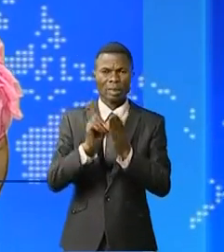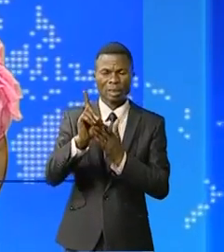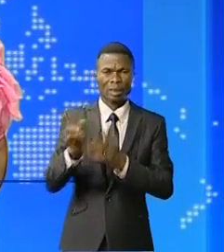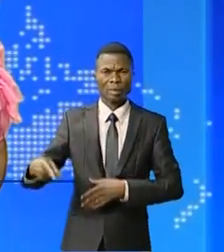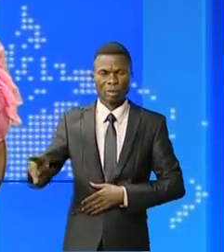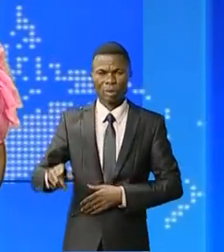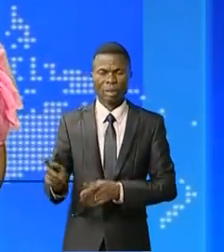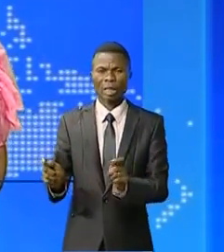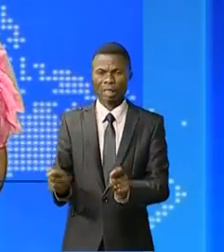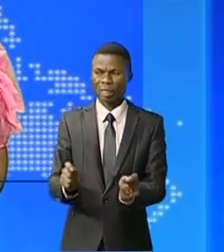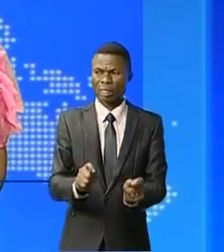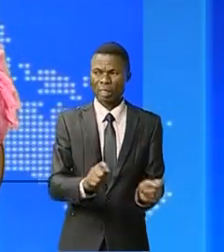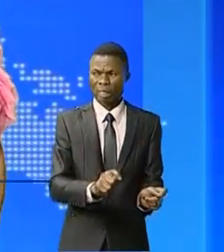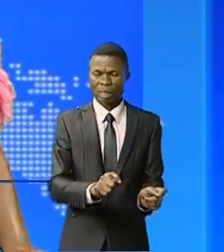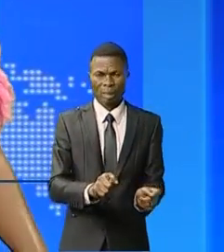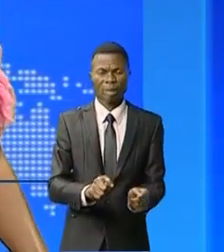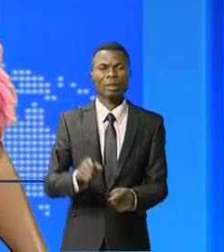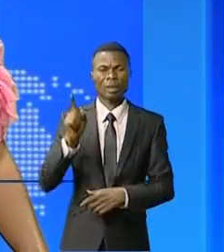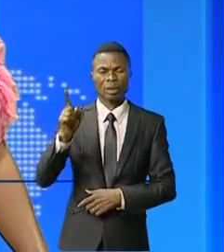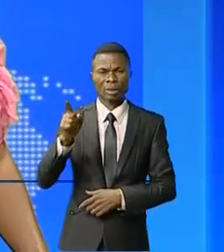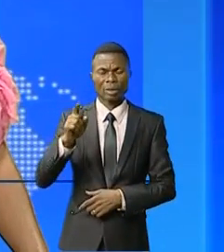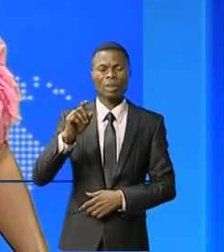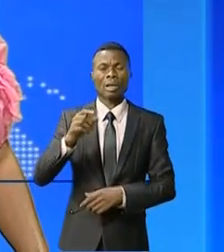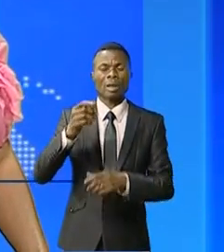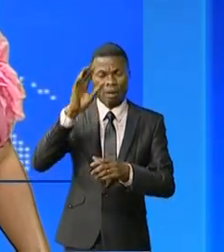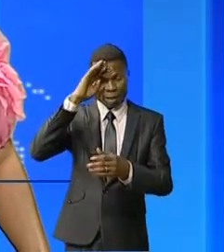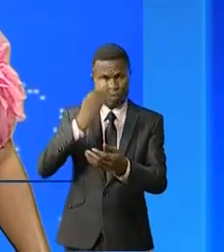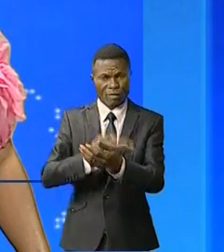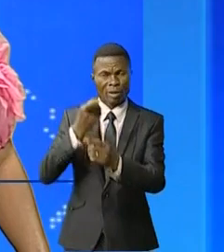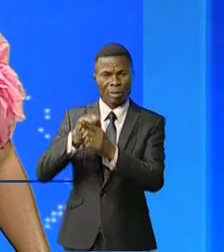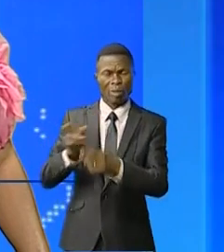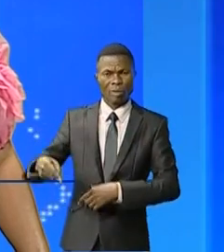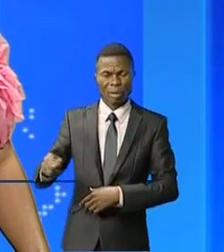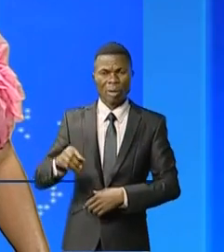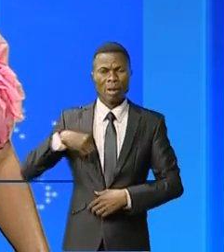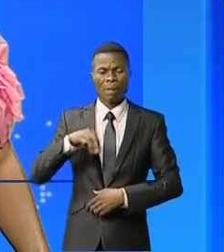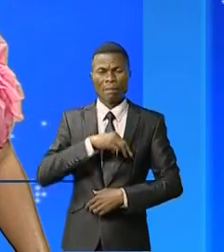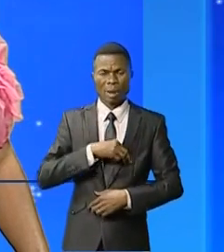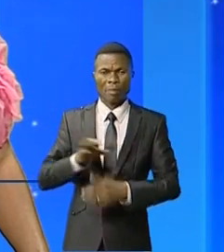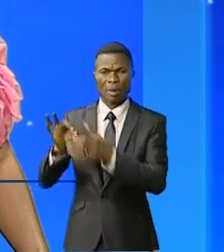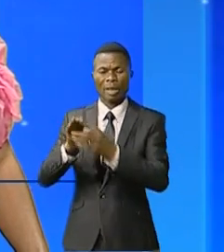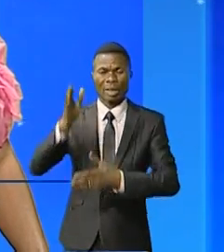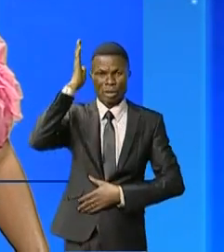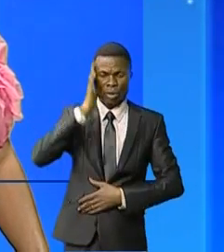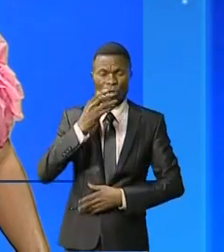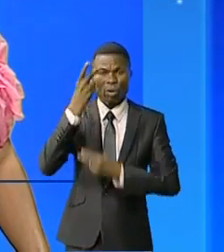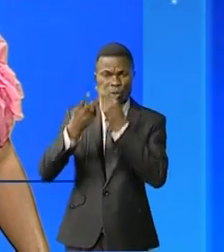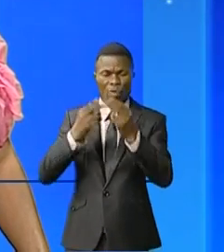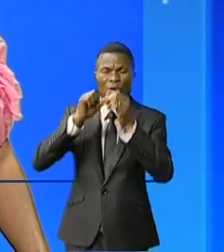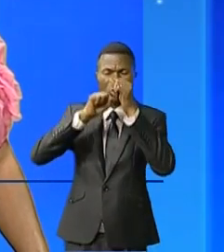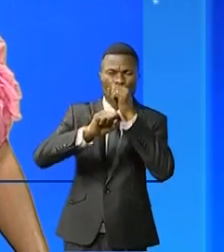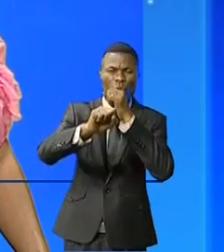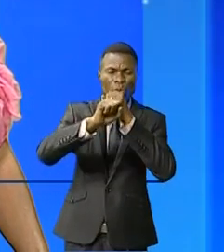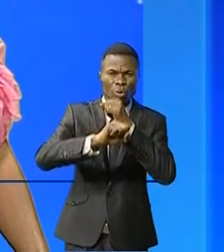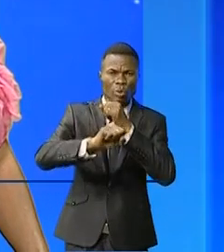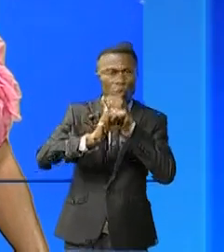du Tanganyika, Christian Kitungwa, digne fils de cette province, membre de l'Union sacrée, vient d'entamer une tournée de sensibilisation